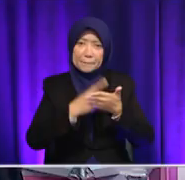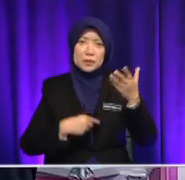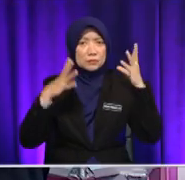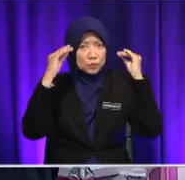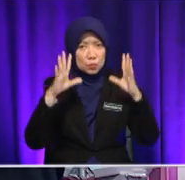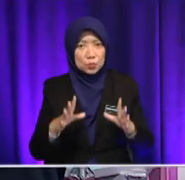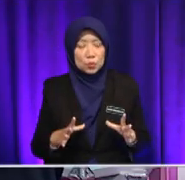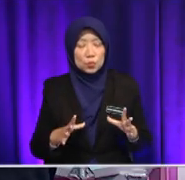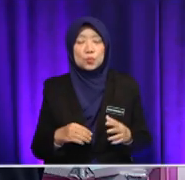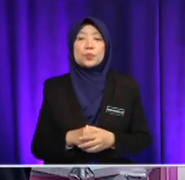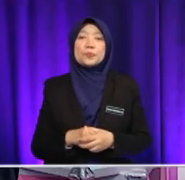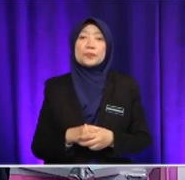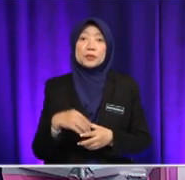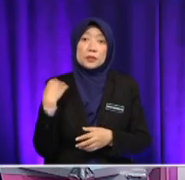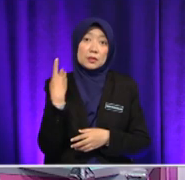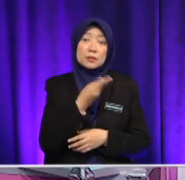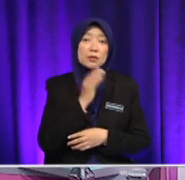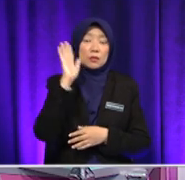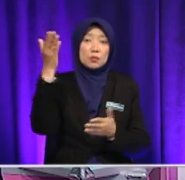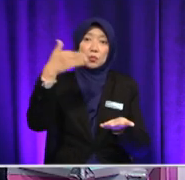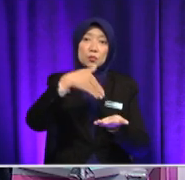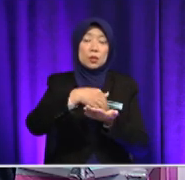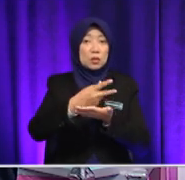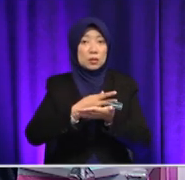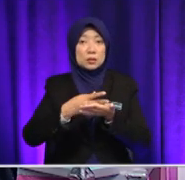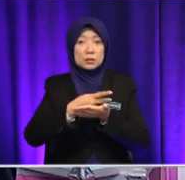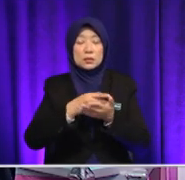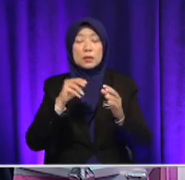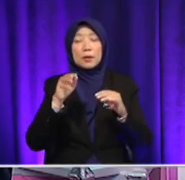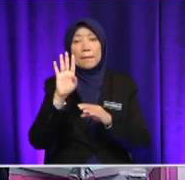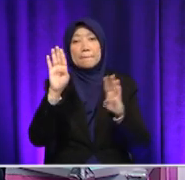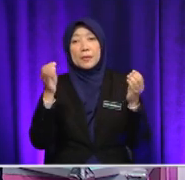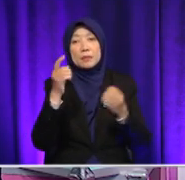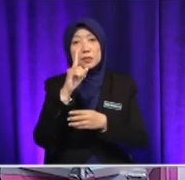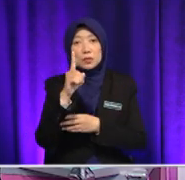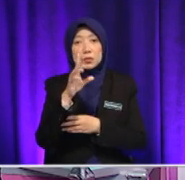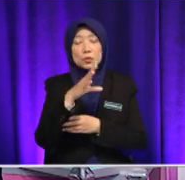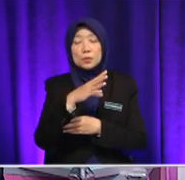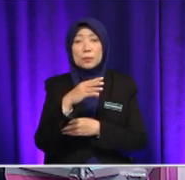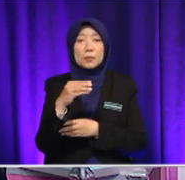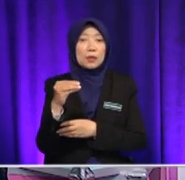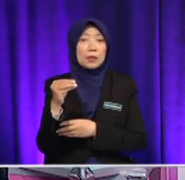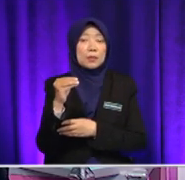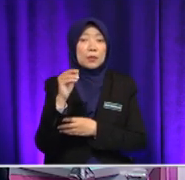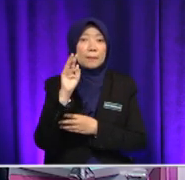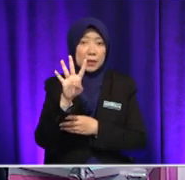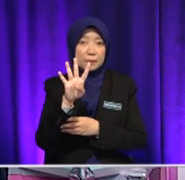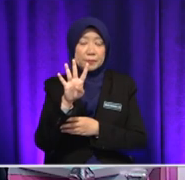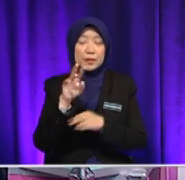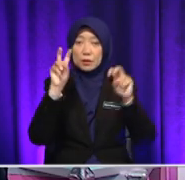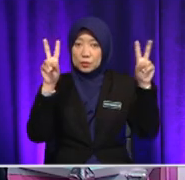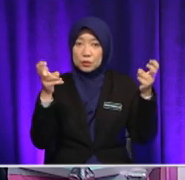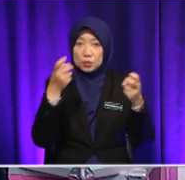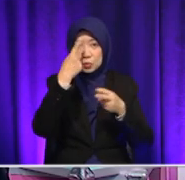untuk kali ini kita akan ulang kaji bab 1 bab 2 bab 3 bab 4 oke itu adalah tajuk untuk